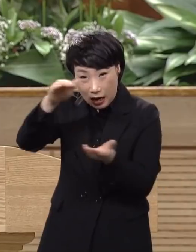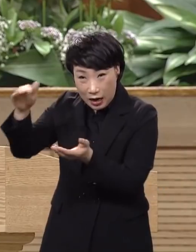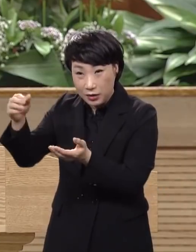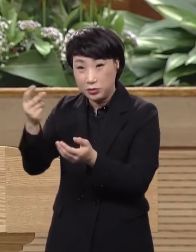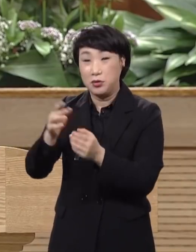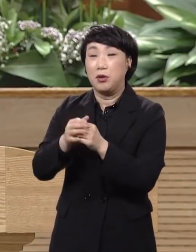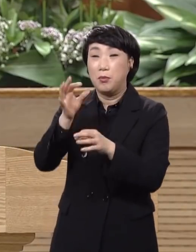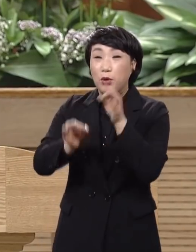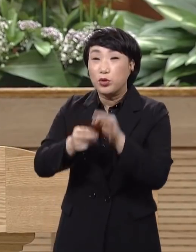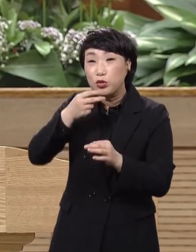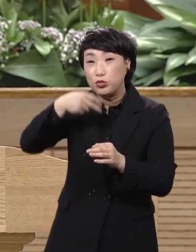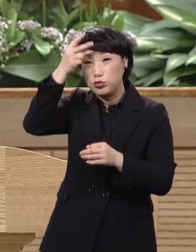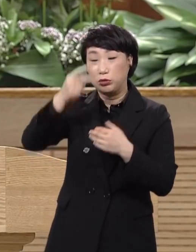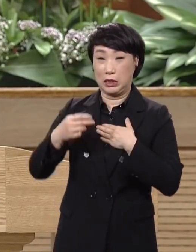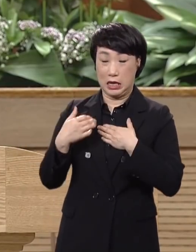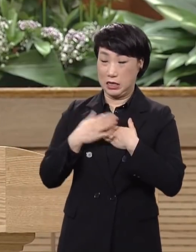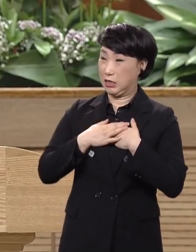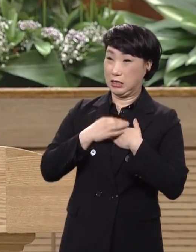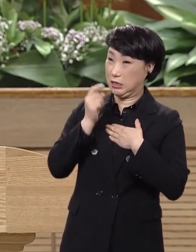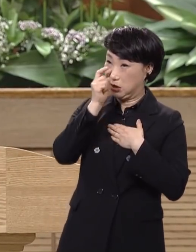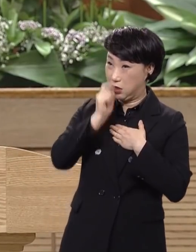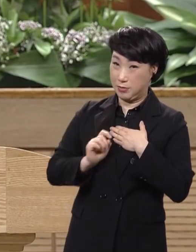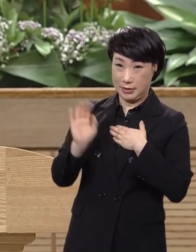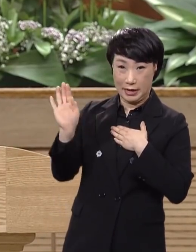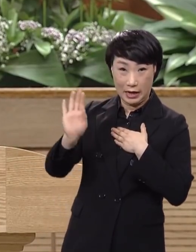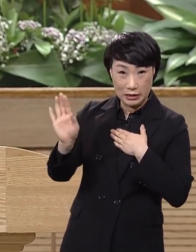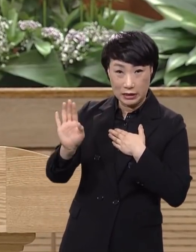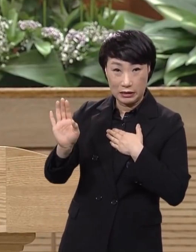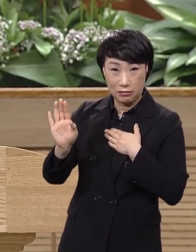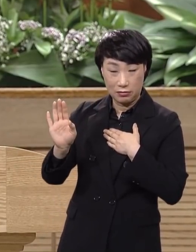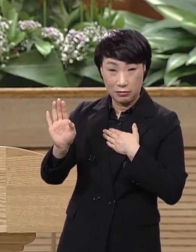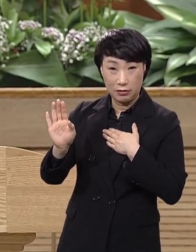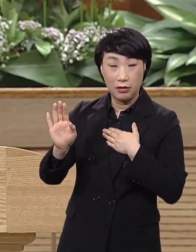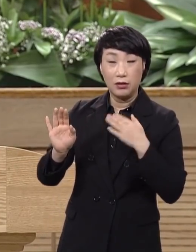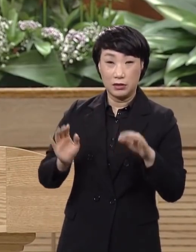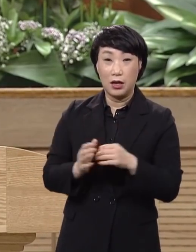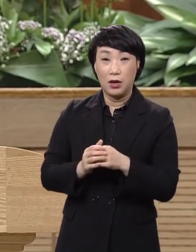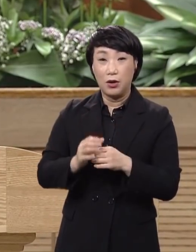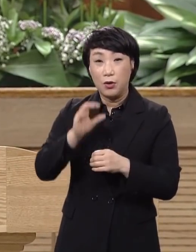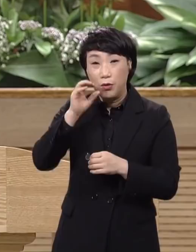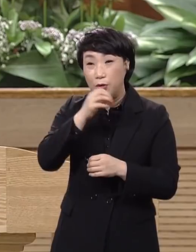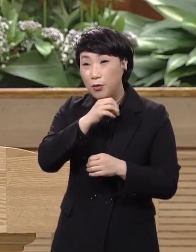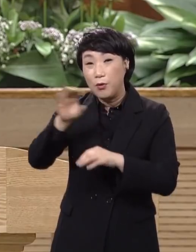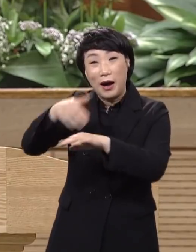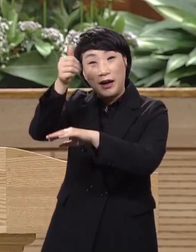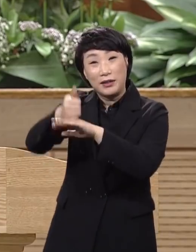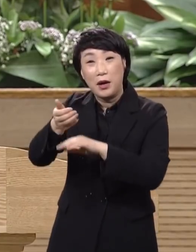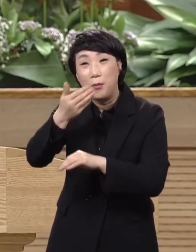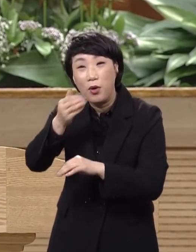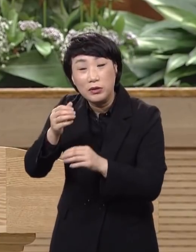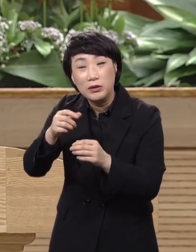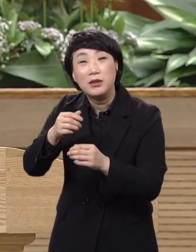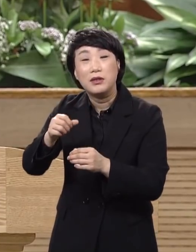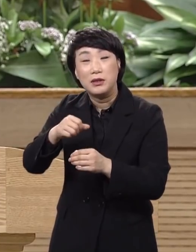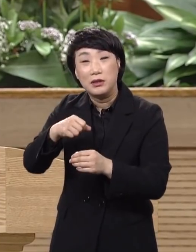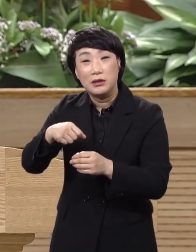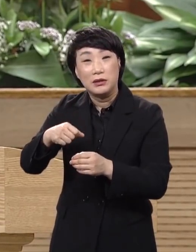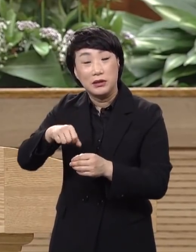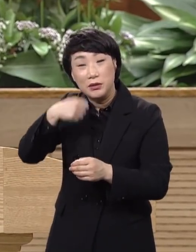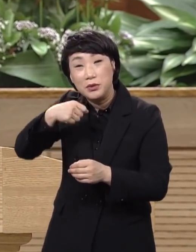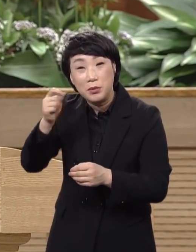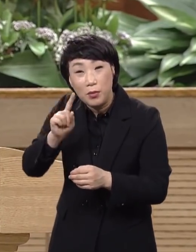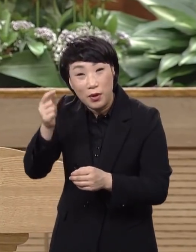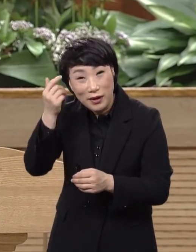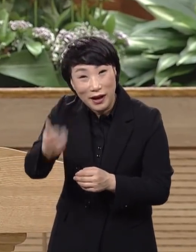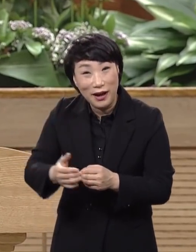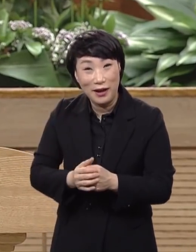포도주로 나를 더럽히지 아니하리라. 왕의 진미가 뭐이길래? 왕의